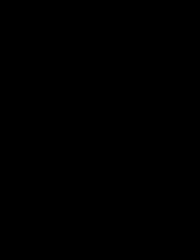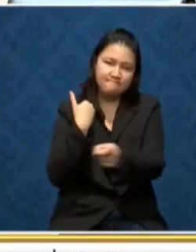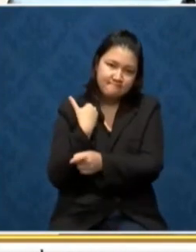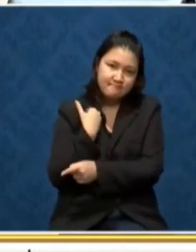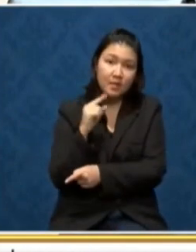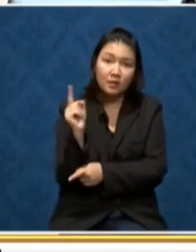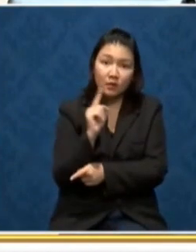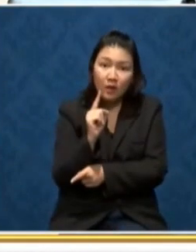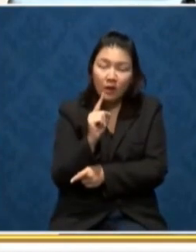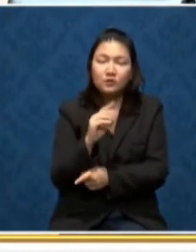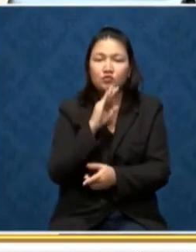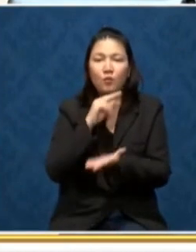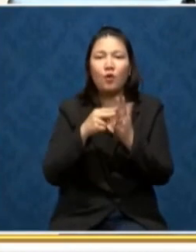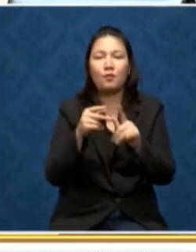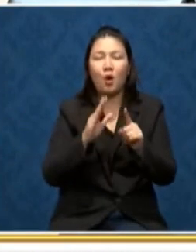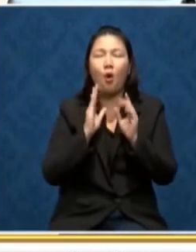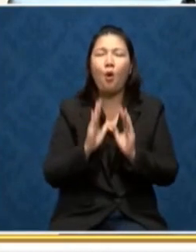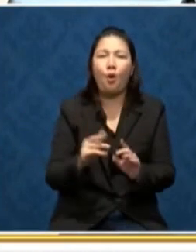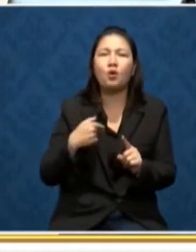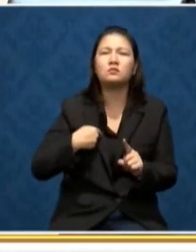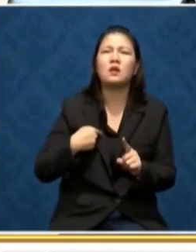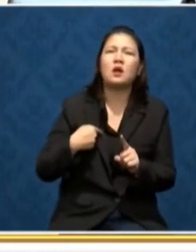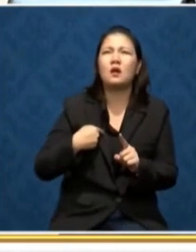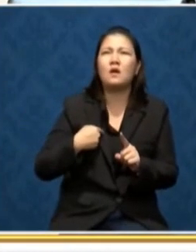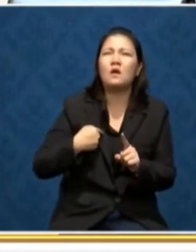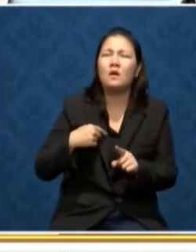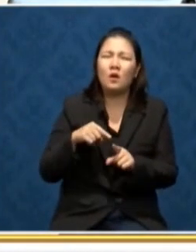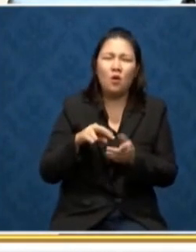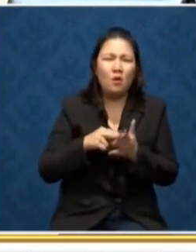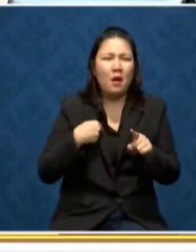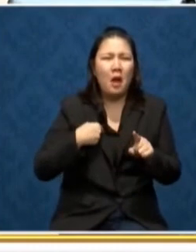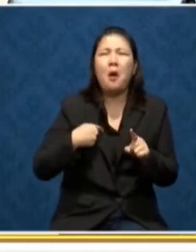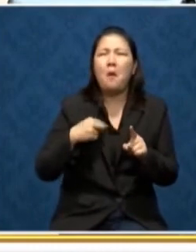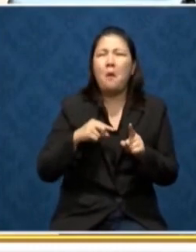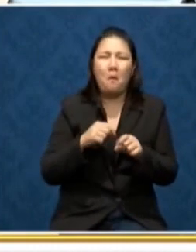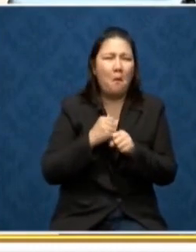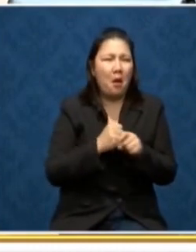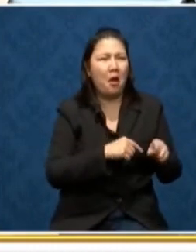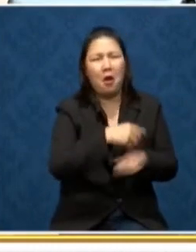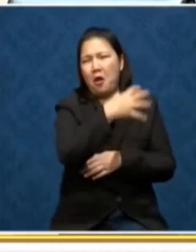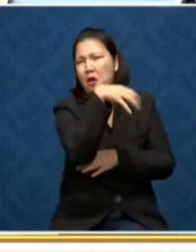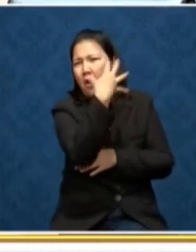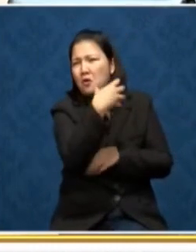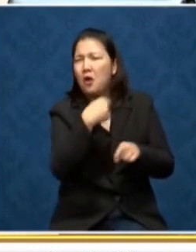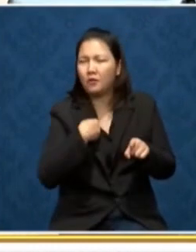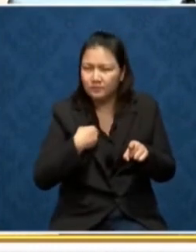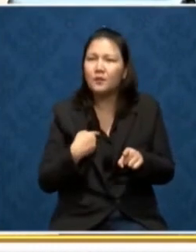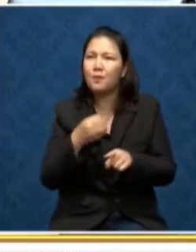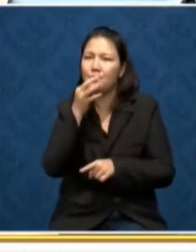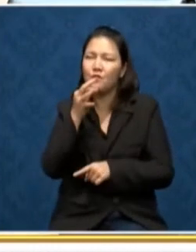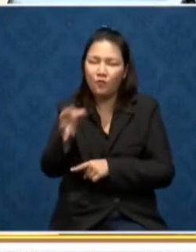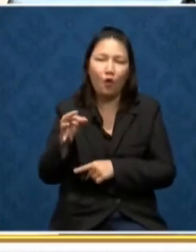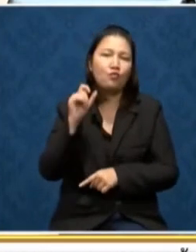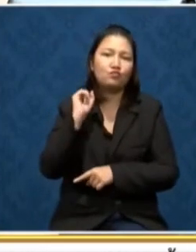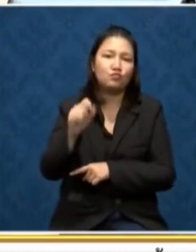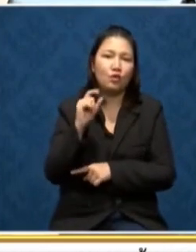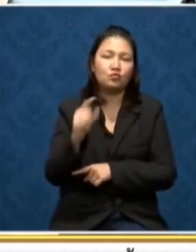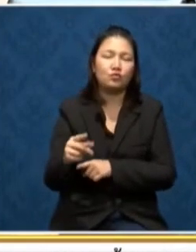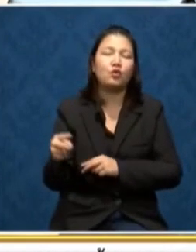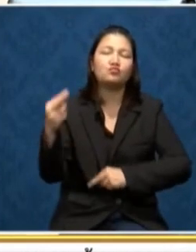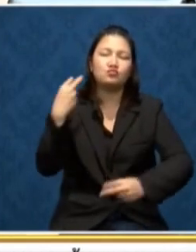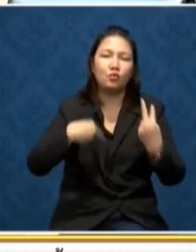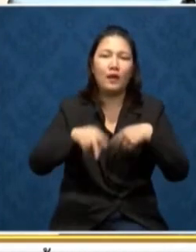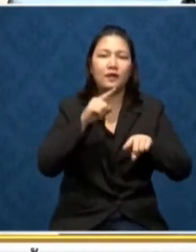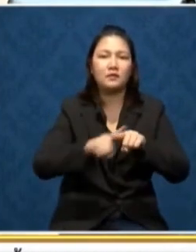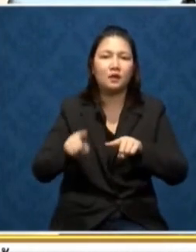โดยช่วยลดขนตอนให้เหือสามารถแ้งธนาคารให้รงงบบัชีต้องสงสายได้โยจรอย่นดเร็วและมีผลบังคับโทษ